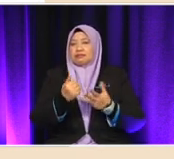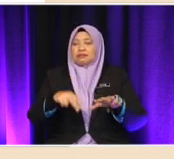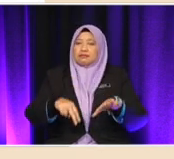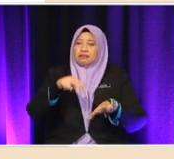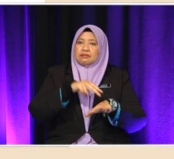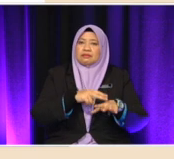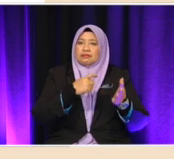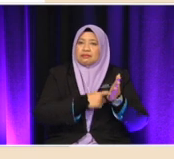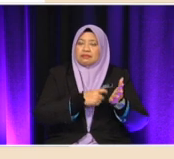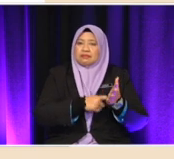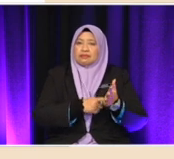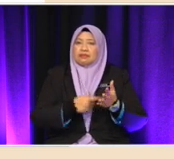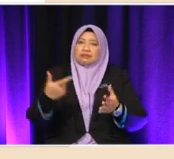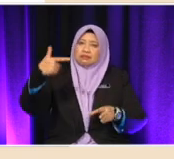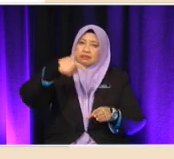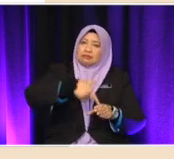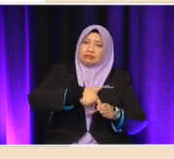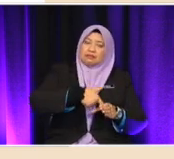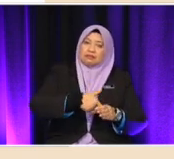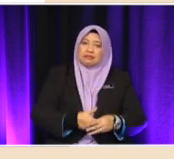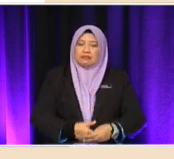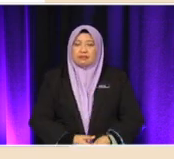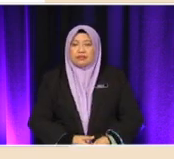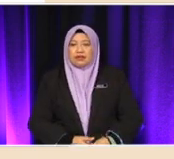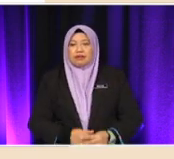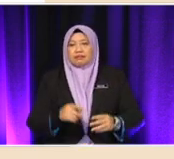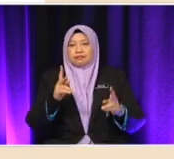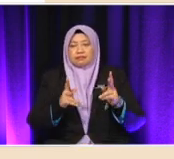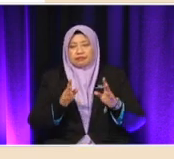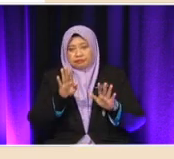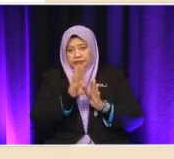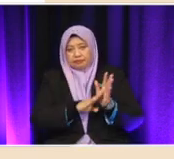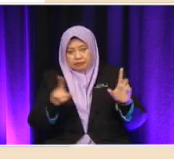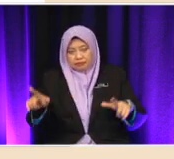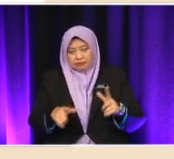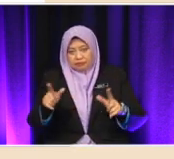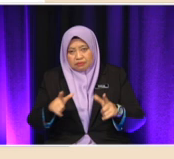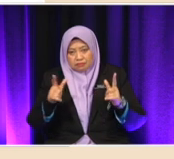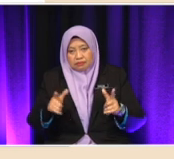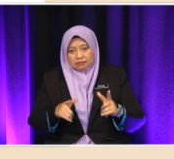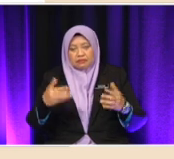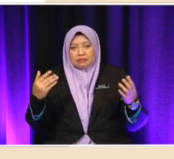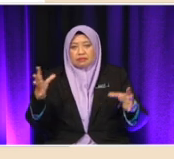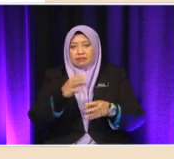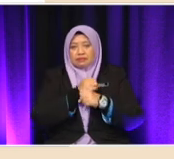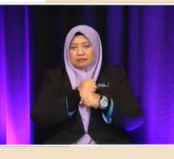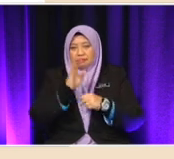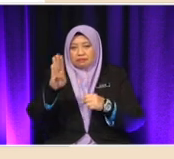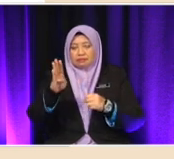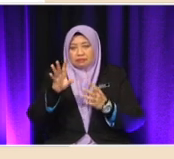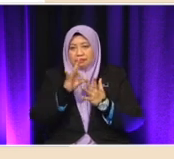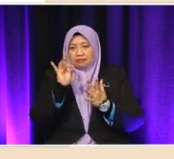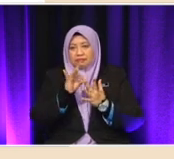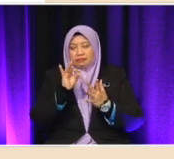kita Panggil di dalam ilmu pentasiran tapi bila berlakunya terdapatnya Pak pilihan jawaban ini kita